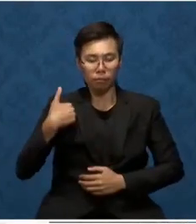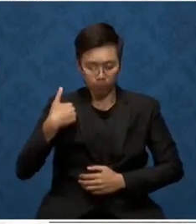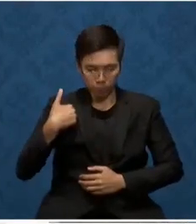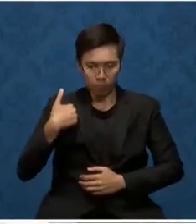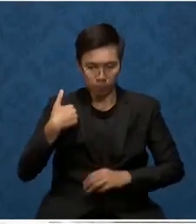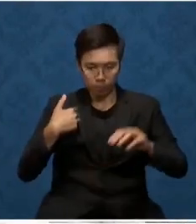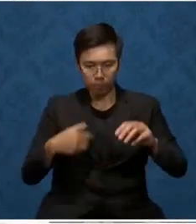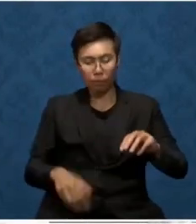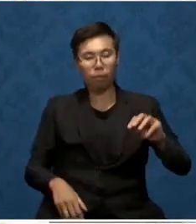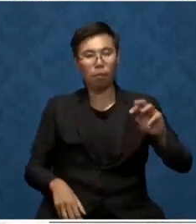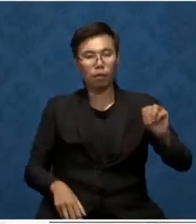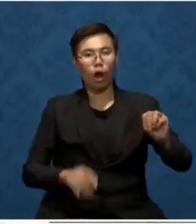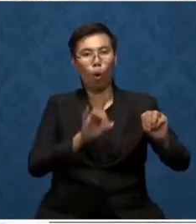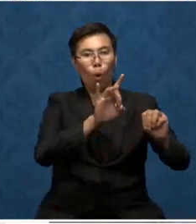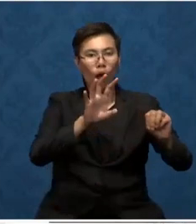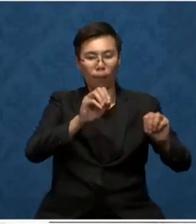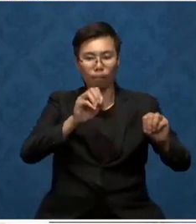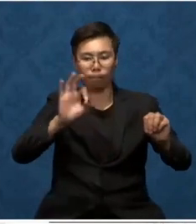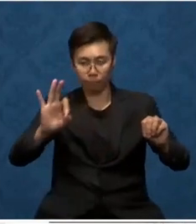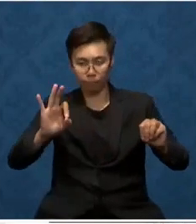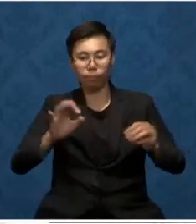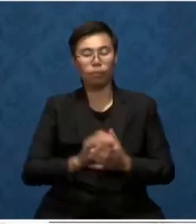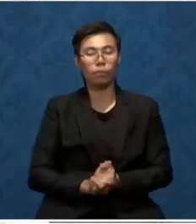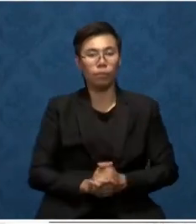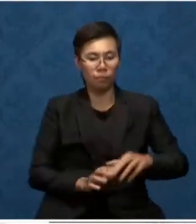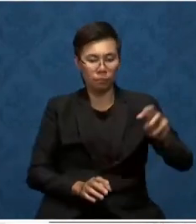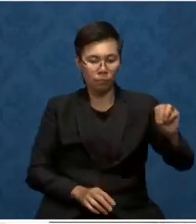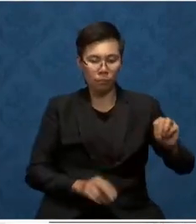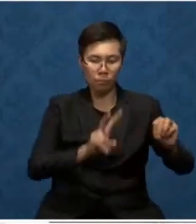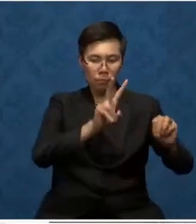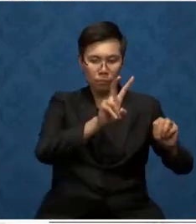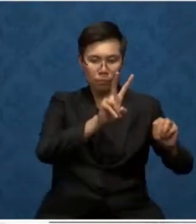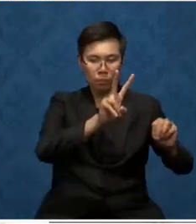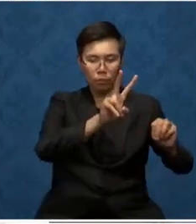159และมาตรา 272